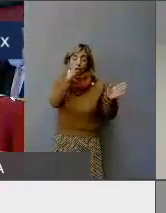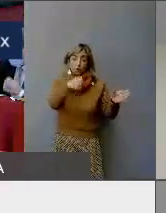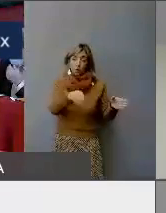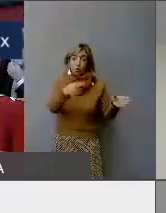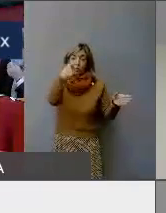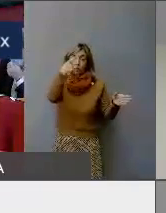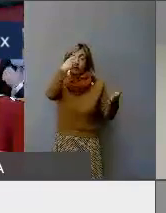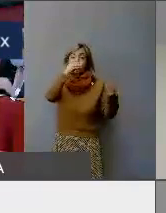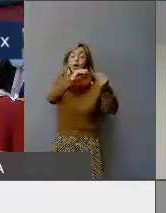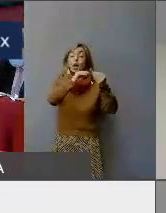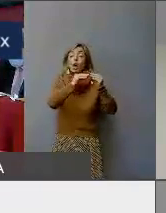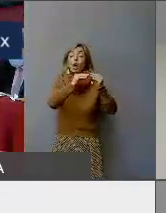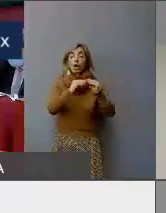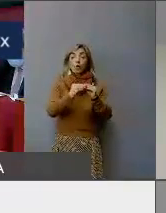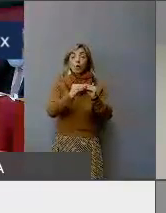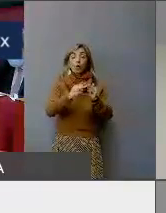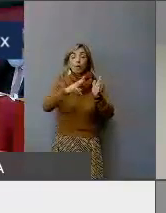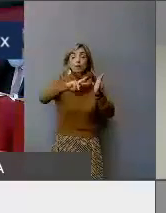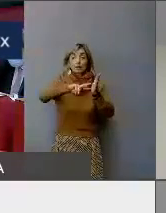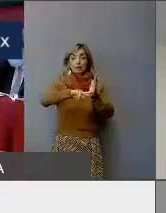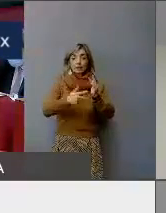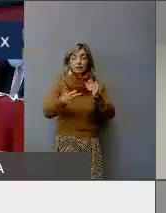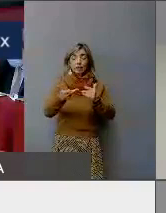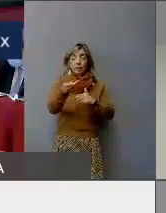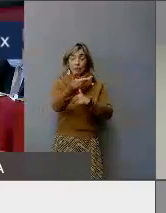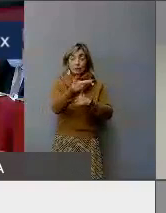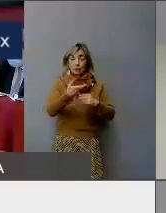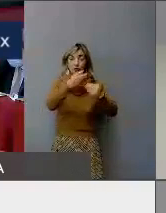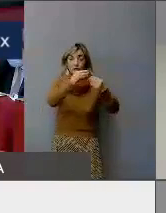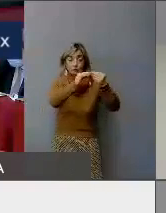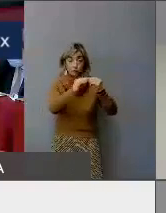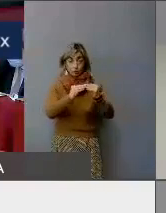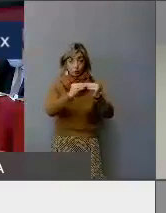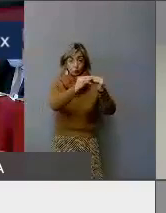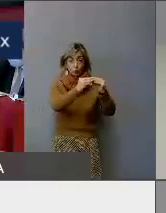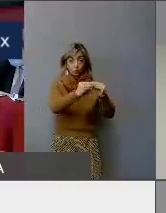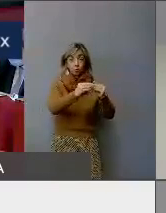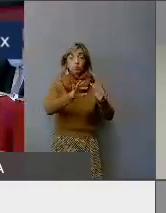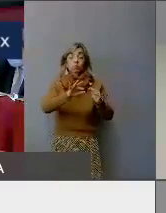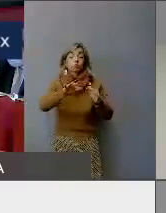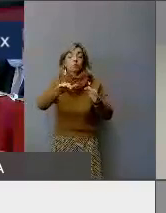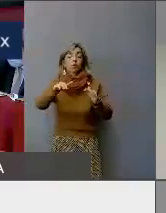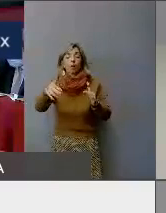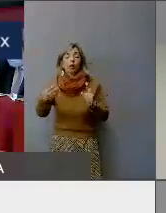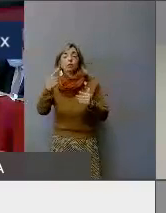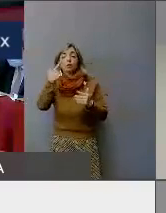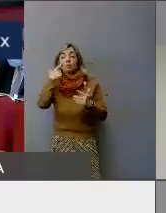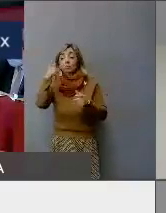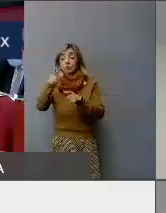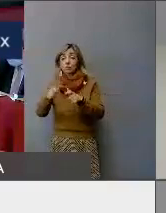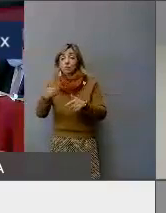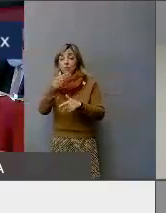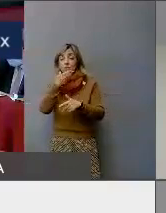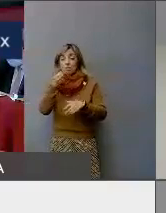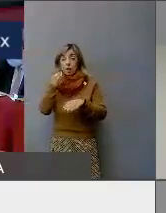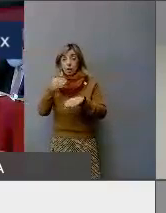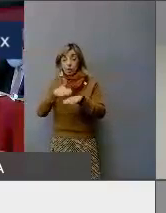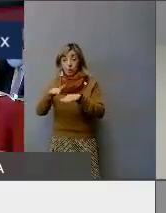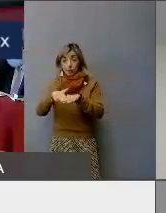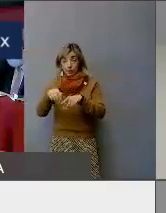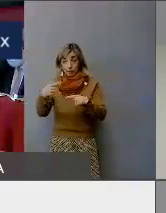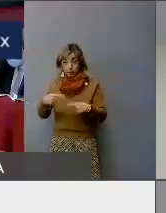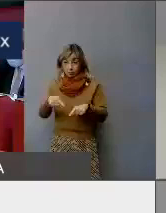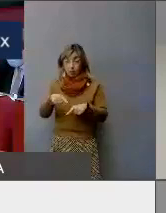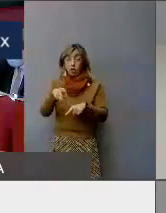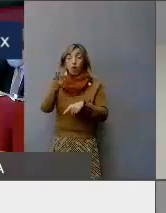di servizi un conto non esserlo quindi quando si con questi origini sono l'obiettivo è quello di provare a porre